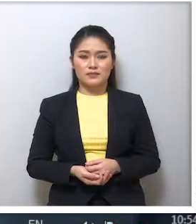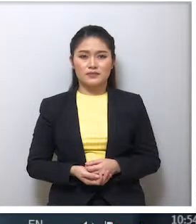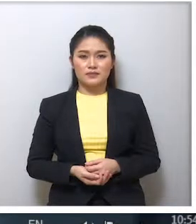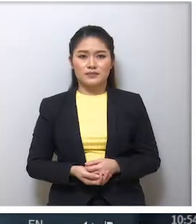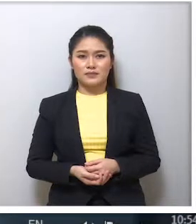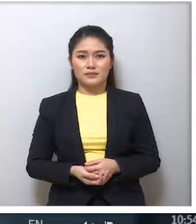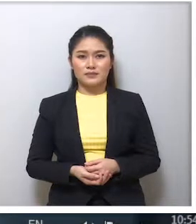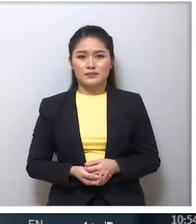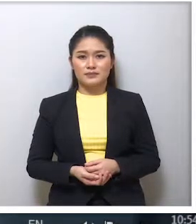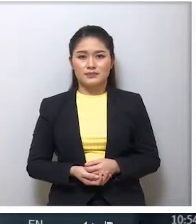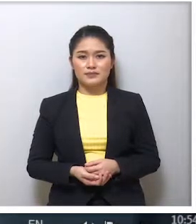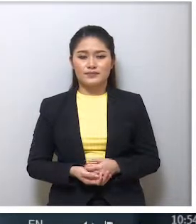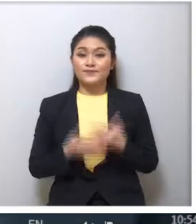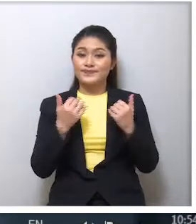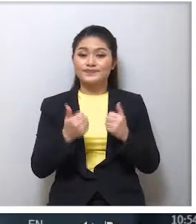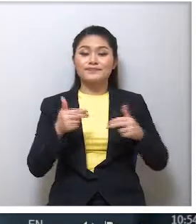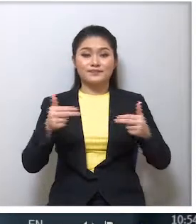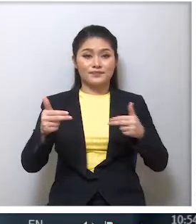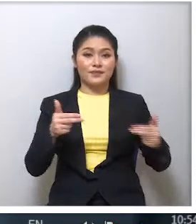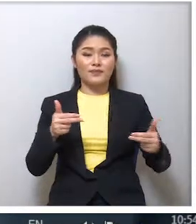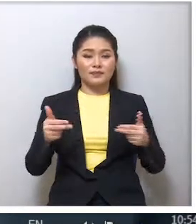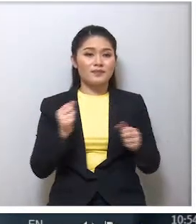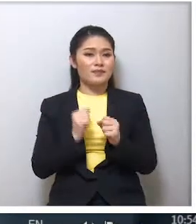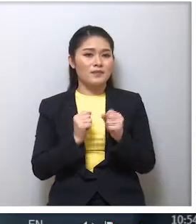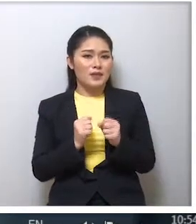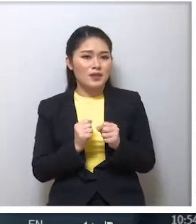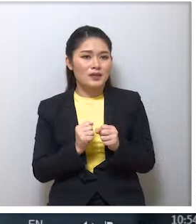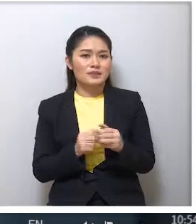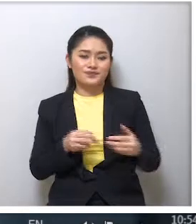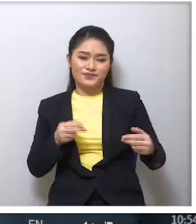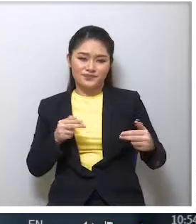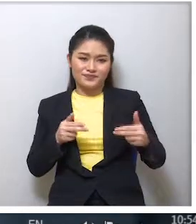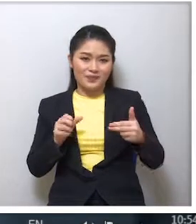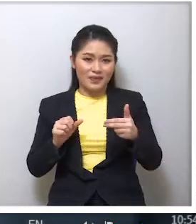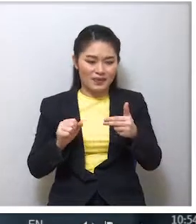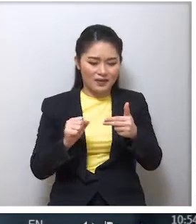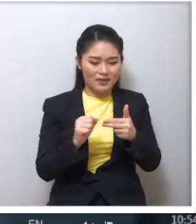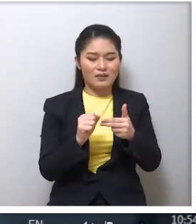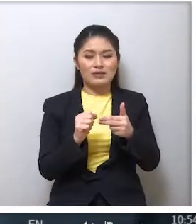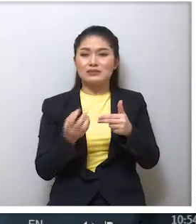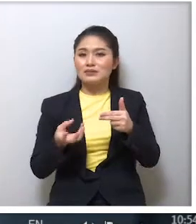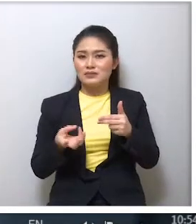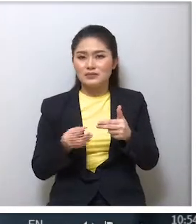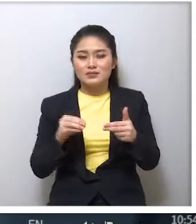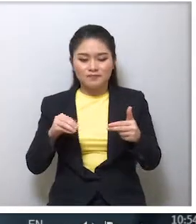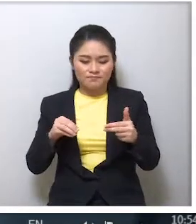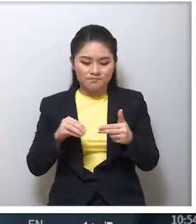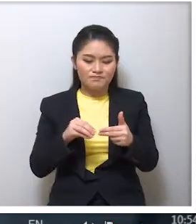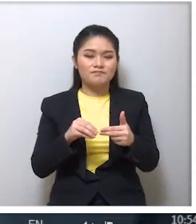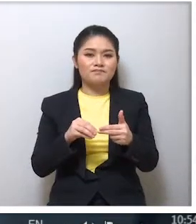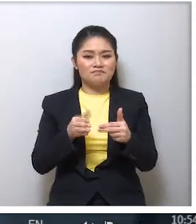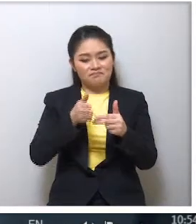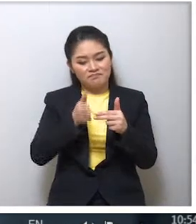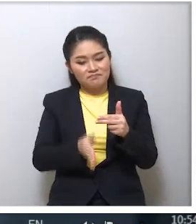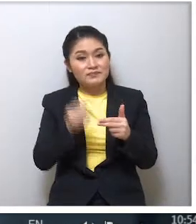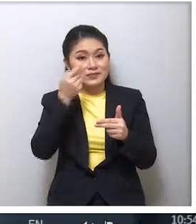ตอนนี้พยายามปรับกล้องให้เข้าใกล้ตัวอักษรตัว S จนเรียกว่าเป็นฉากด